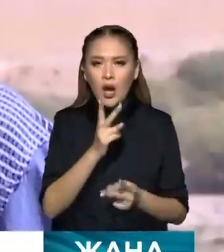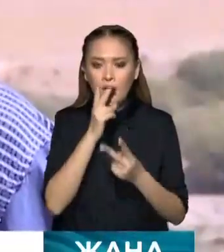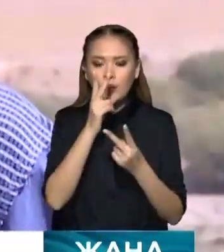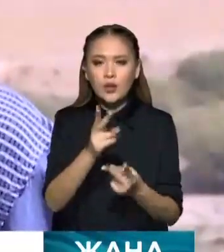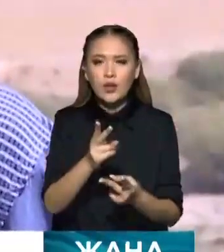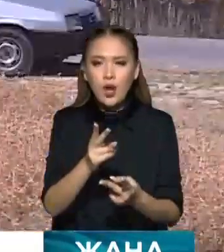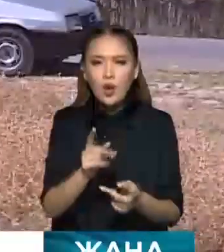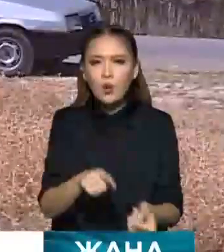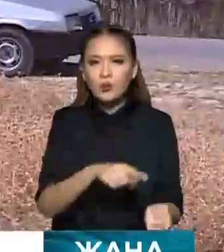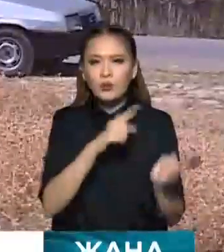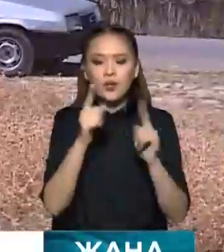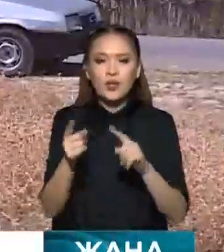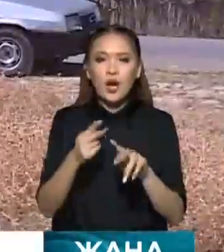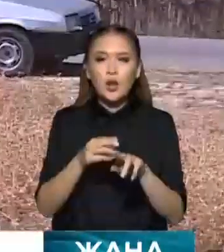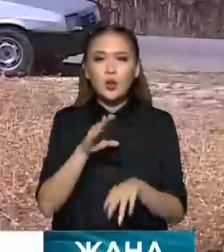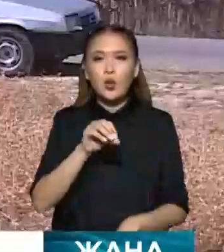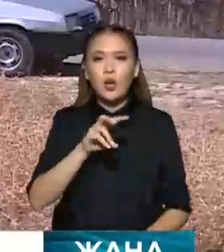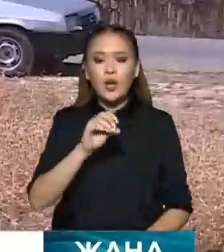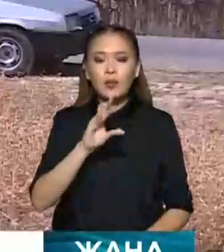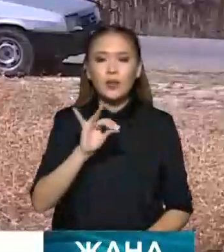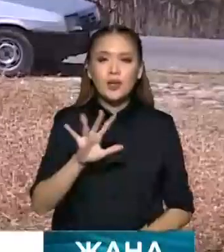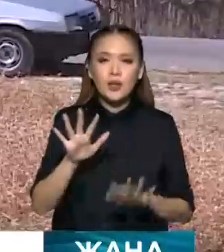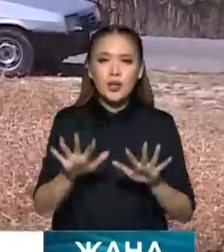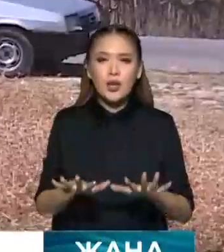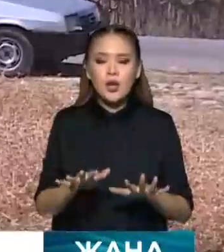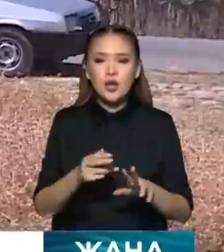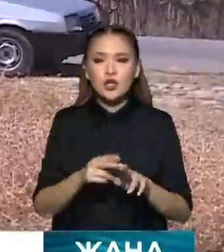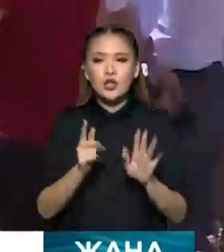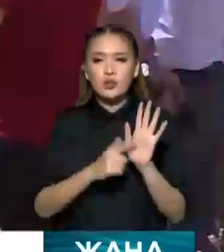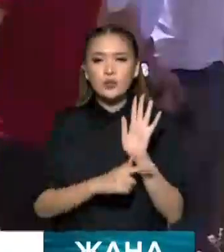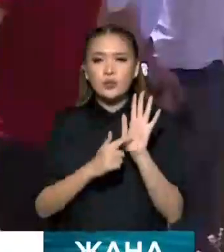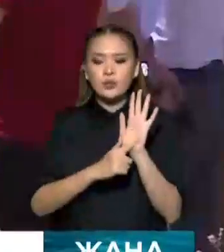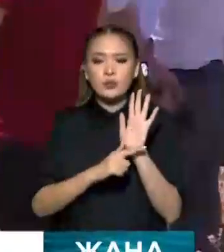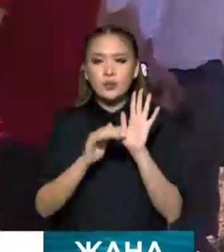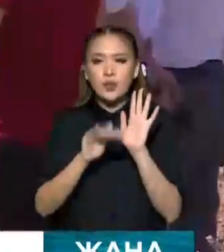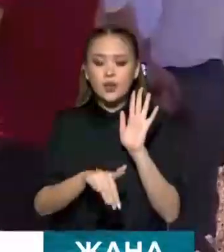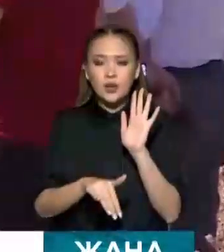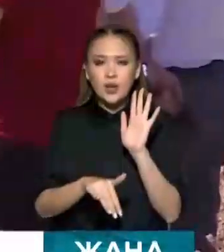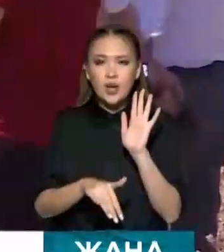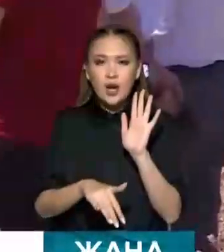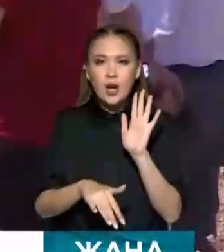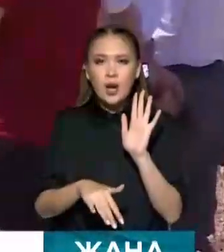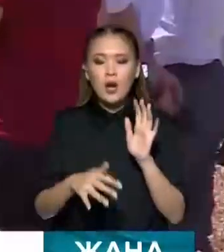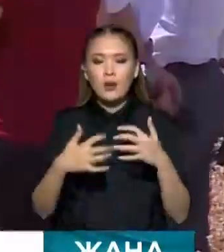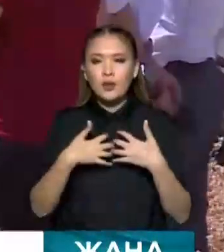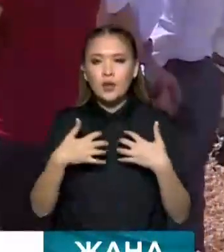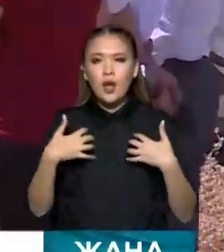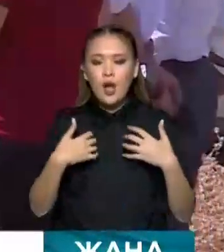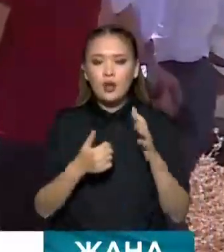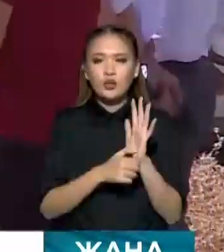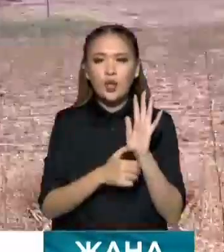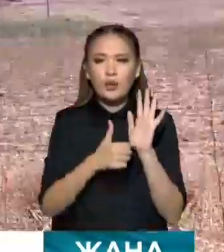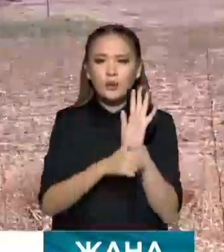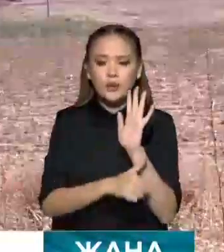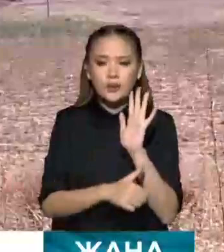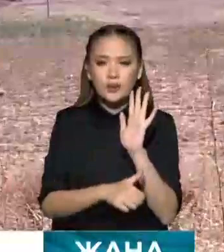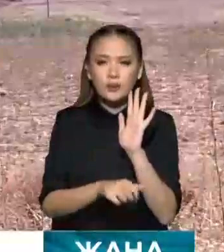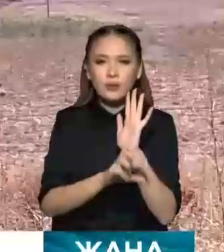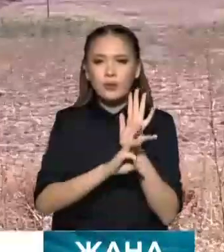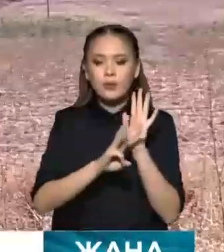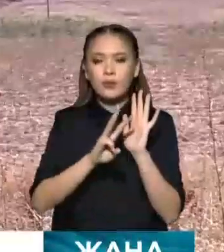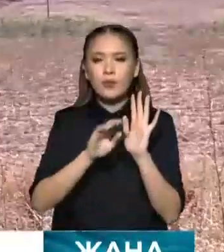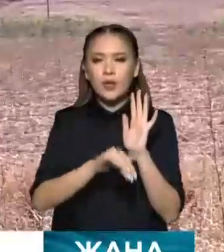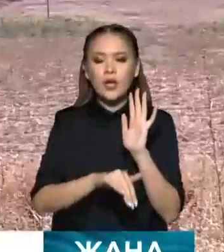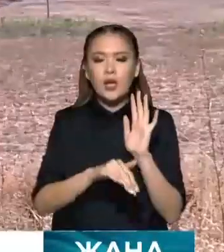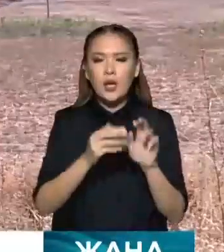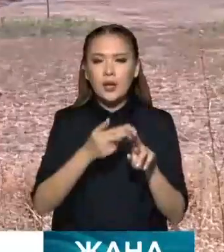енді бұл жер. Төлеби ауданының аумағында 70 мыңнан аса жайылым бар. Алайда мал санына шаққанда 661 мың гектар жайылым керек.